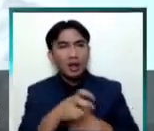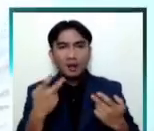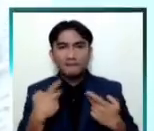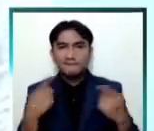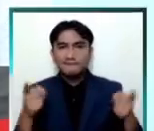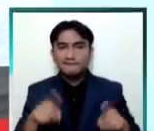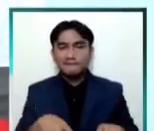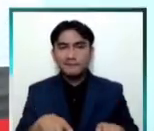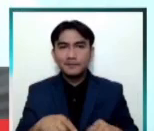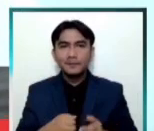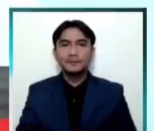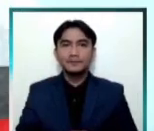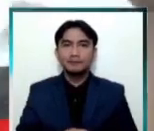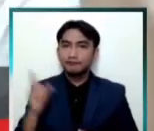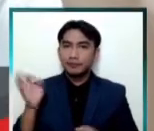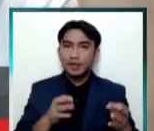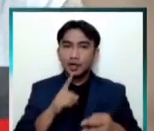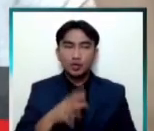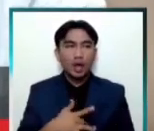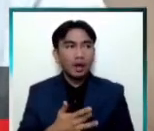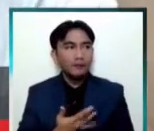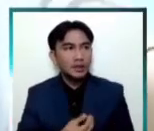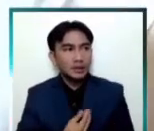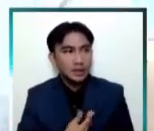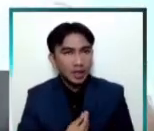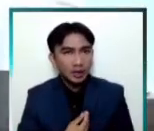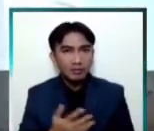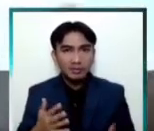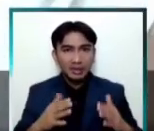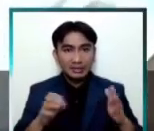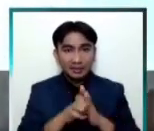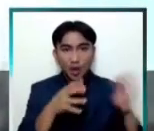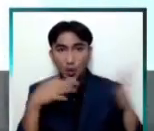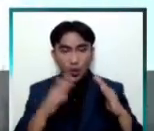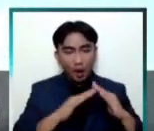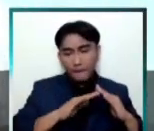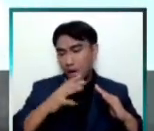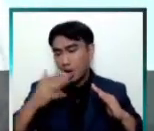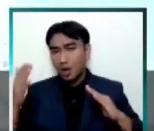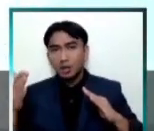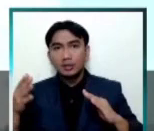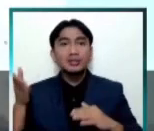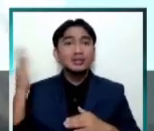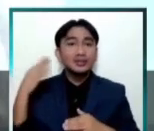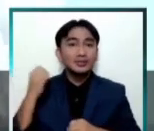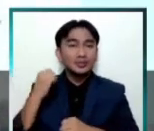Natatakot po kami na tangayin yung hangin yung bubong namin kasi nung nakaraang bagyo, nayupi na ganyan